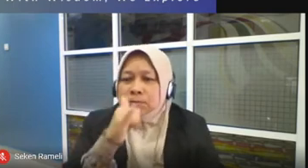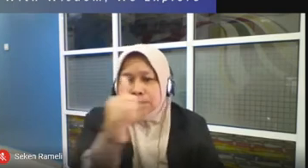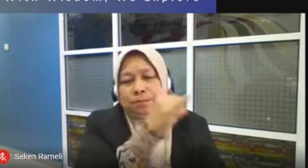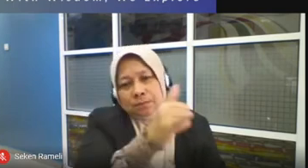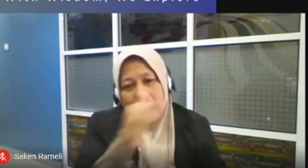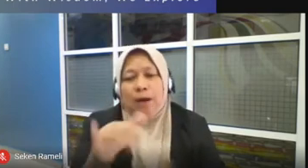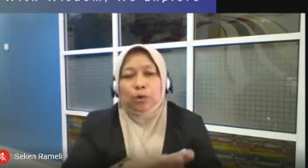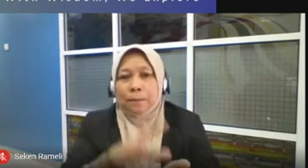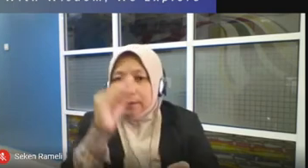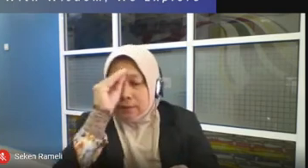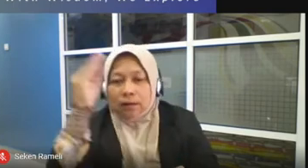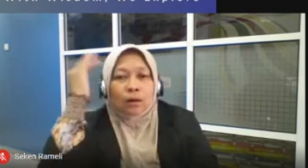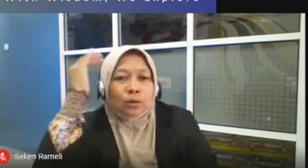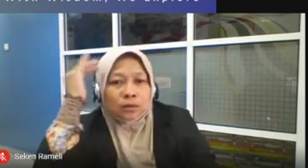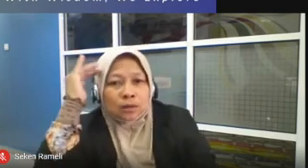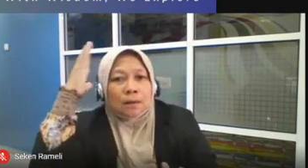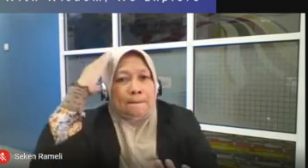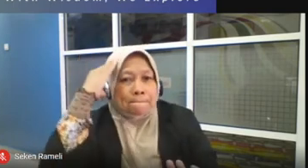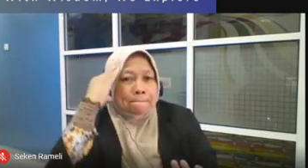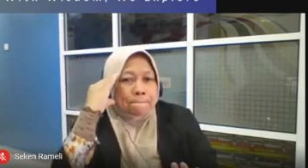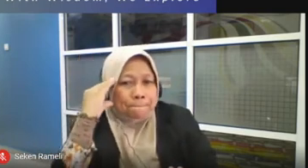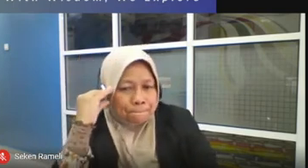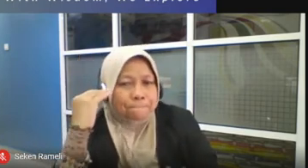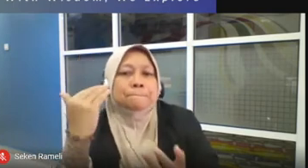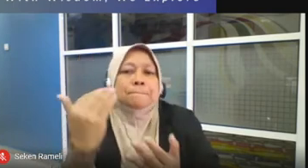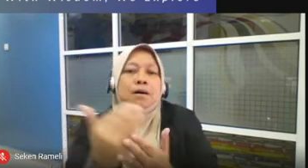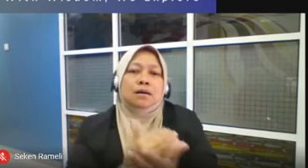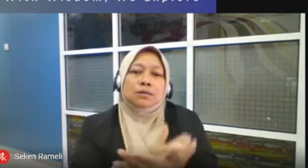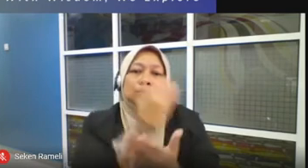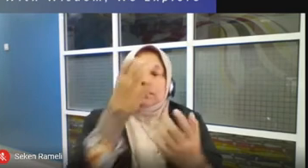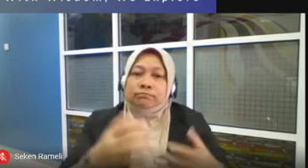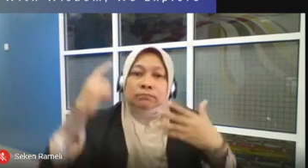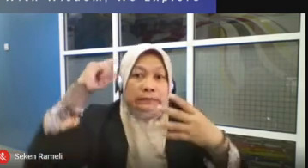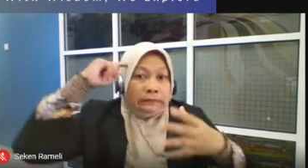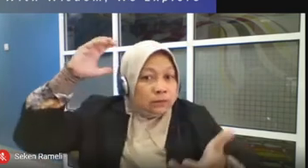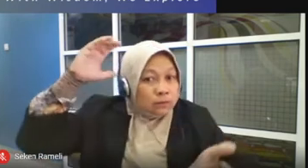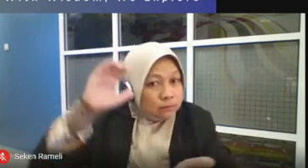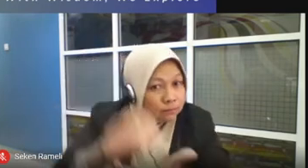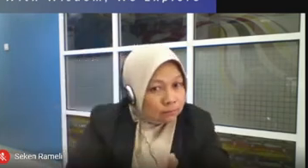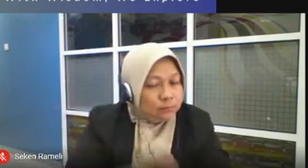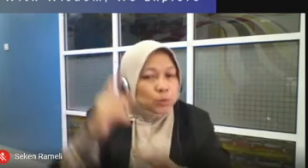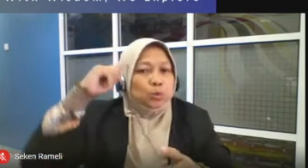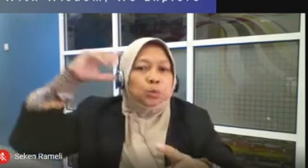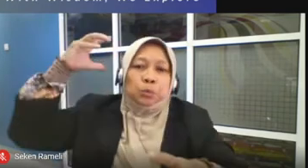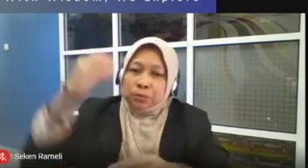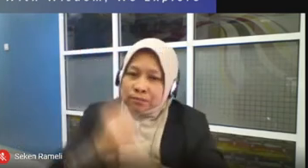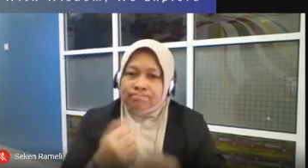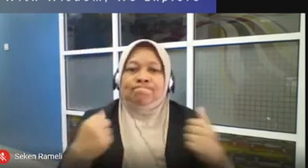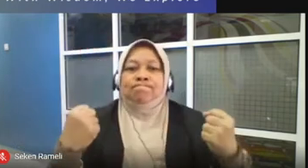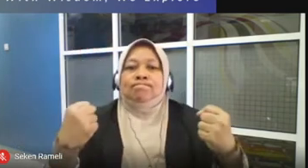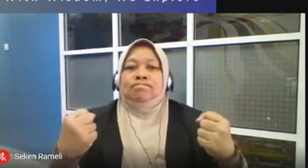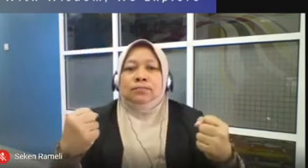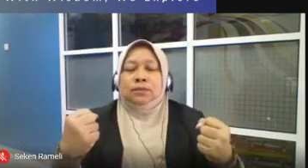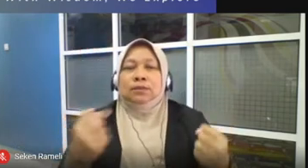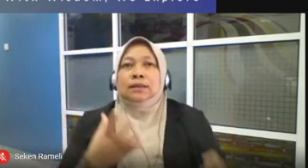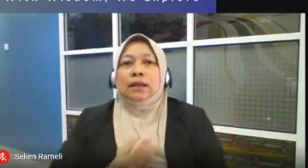kendalikan melalui proses itu. Barulah datangnya confident, barulah kurangnya perasaan